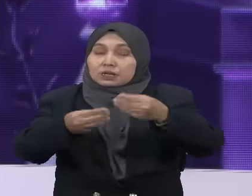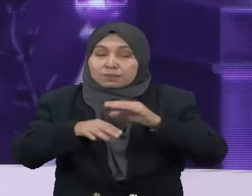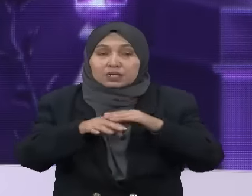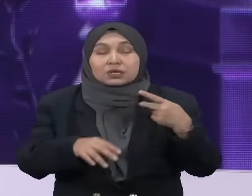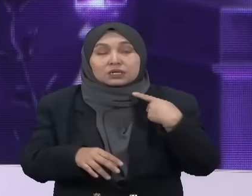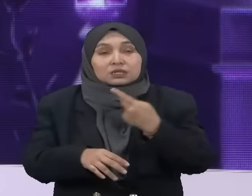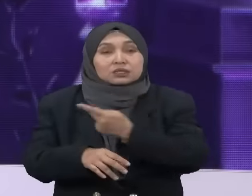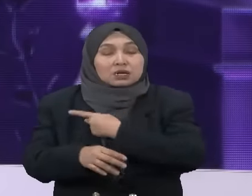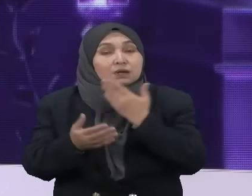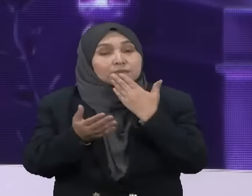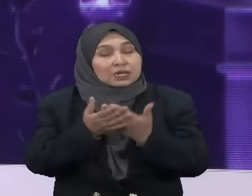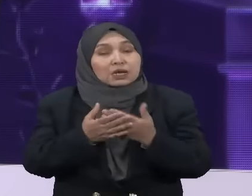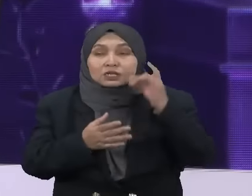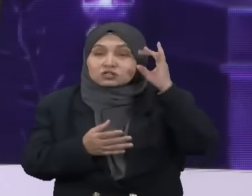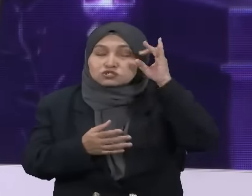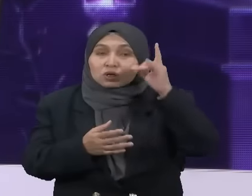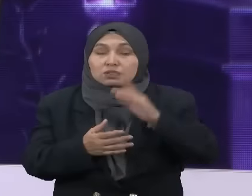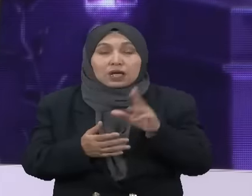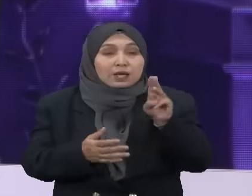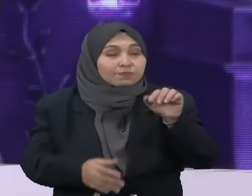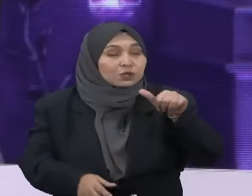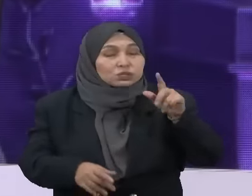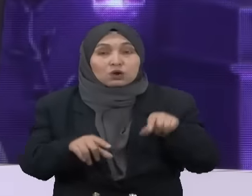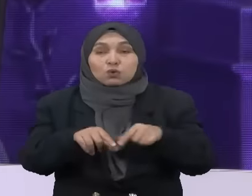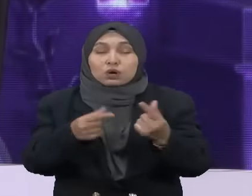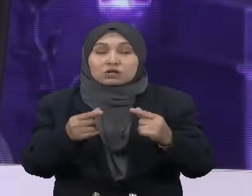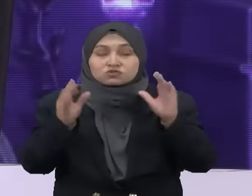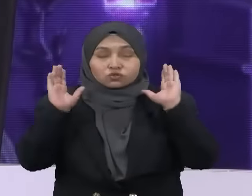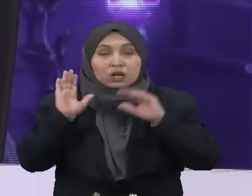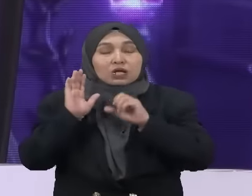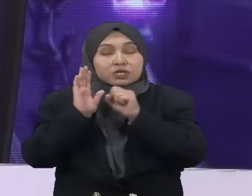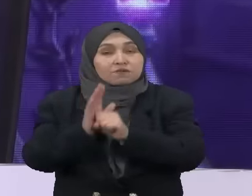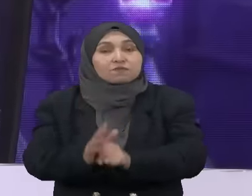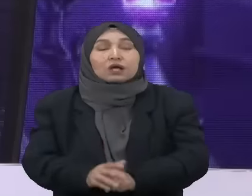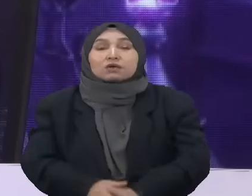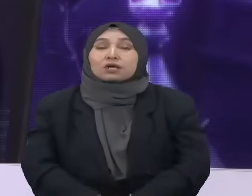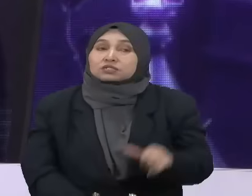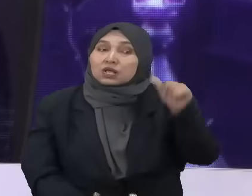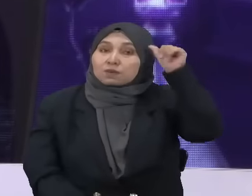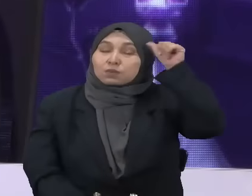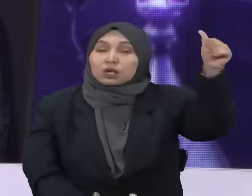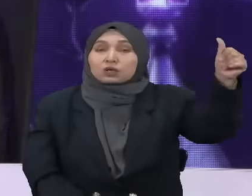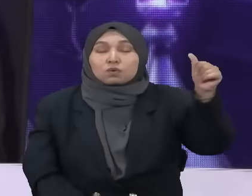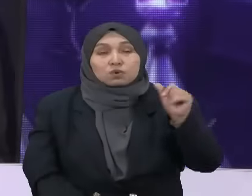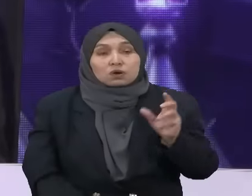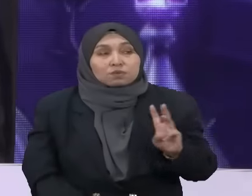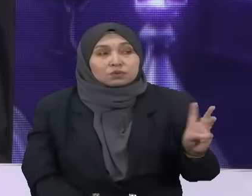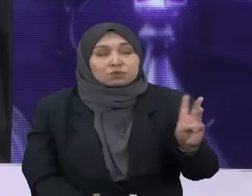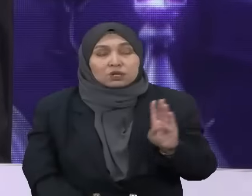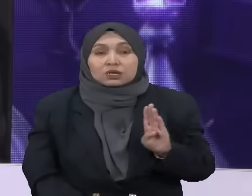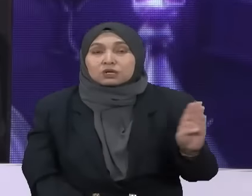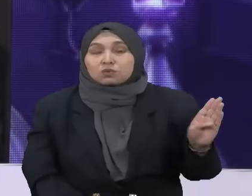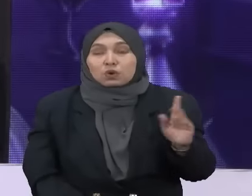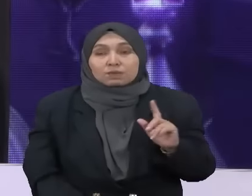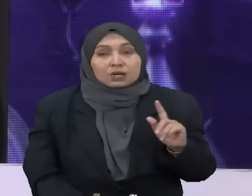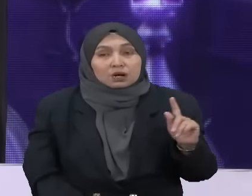kita kebaikan, insyaAllah. My Quran Time, Quran, Salat, Infaq. Assalamualaikum